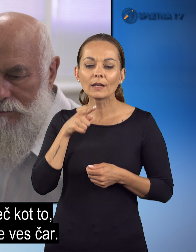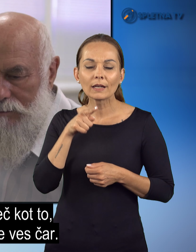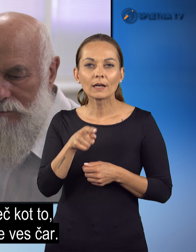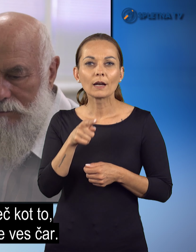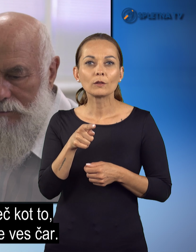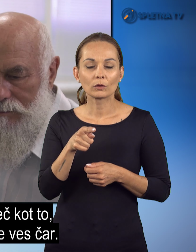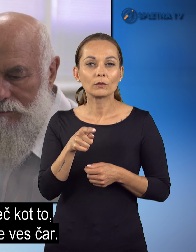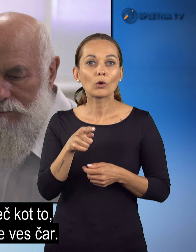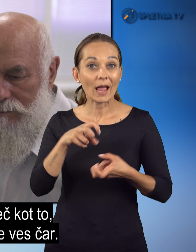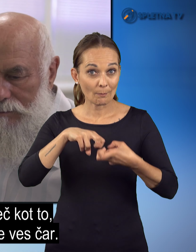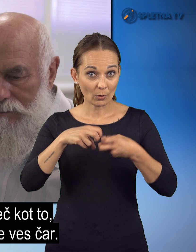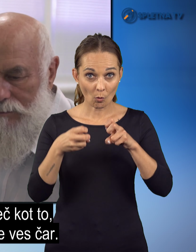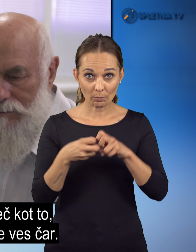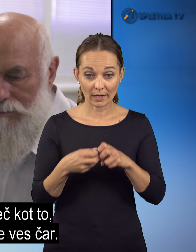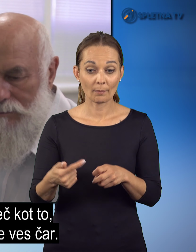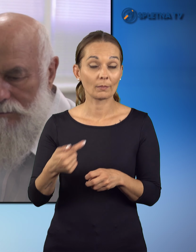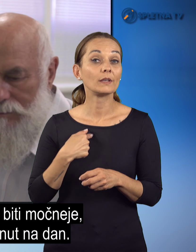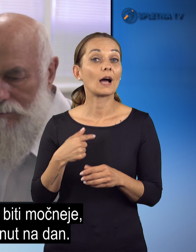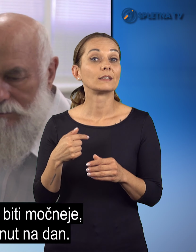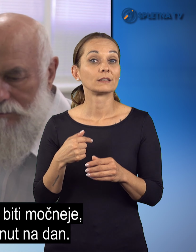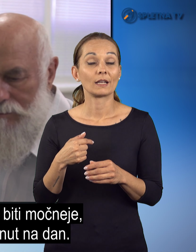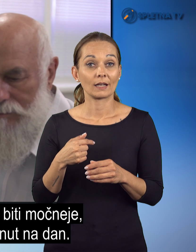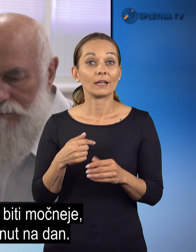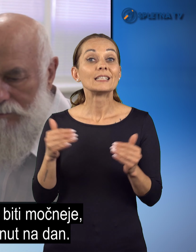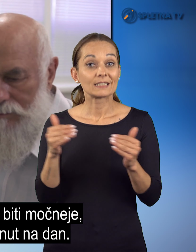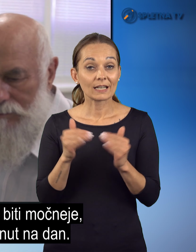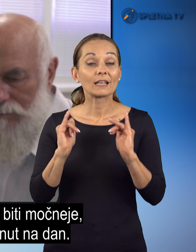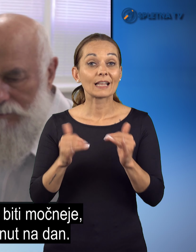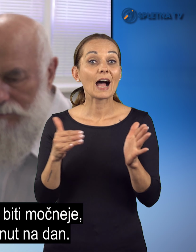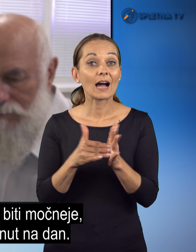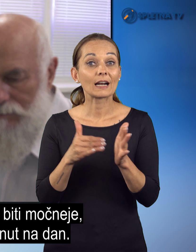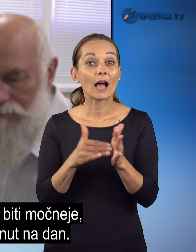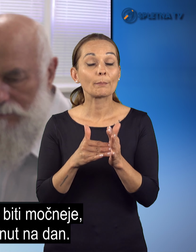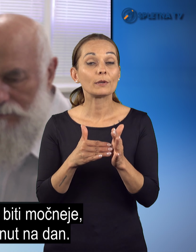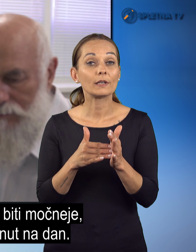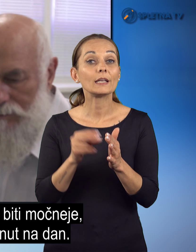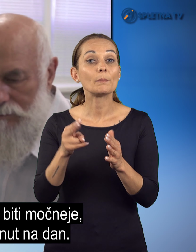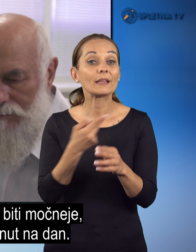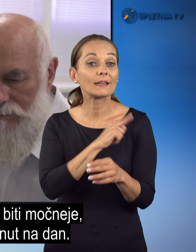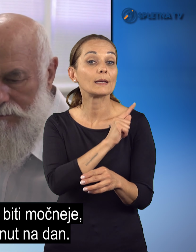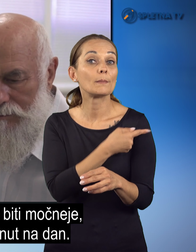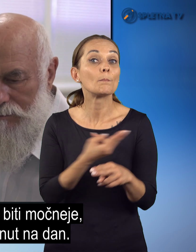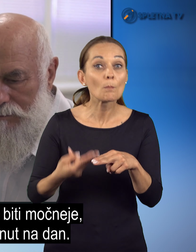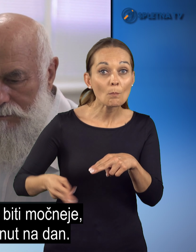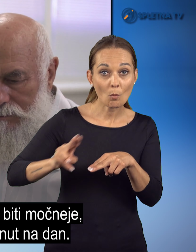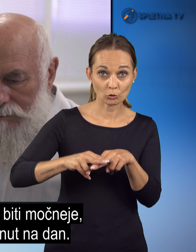V tem je ves čar zadeve. In jaz se strinjam, mora biti močnejši, ampak samo 5 minut na dan.